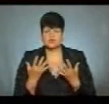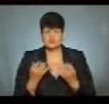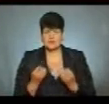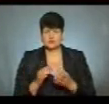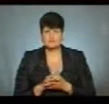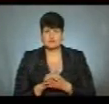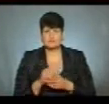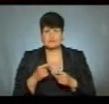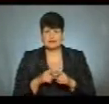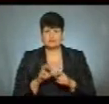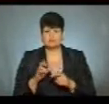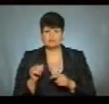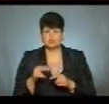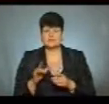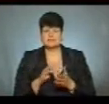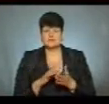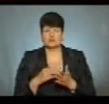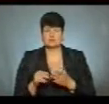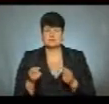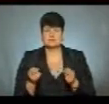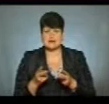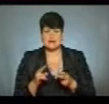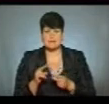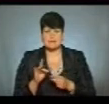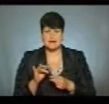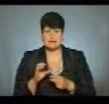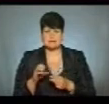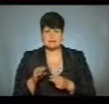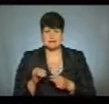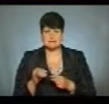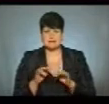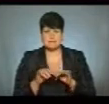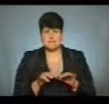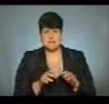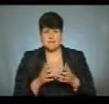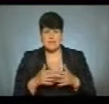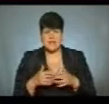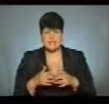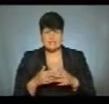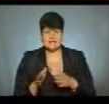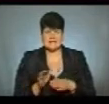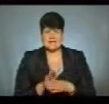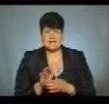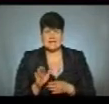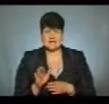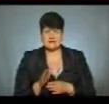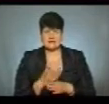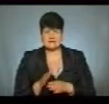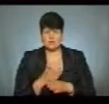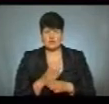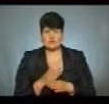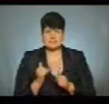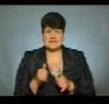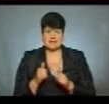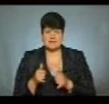товариством «Технобуцентр» закуплений спеціальний пристрій. Це механізм, який ліквідовує, заливає ці тріщини.